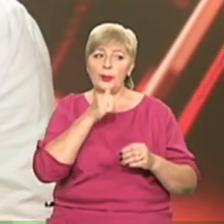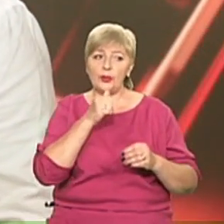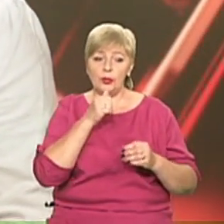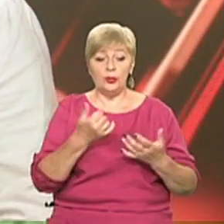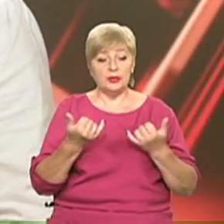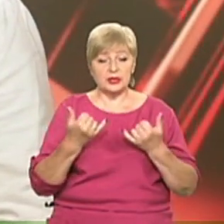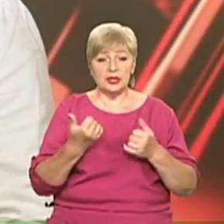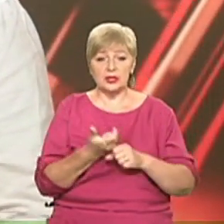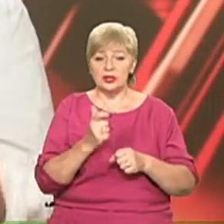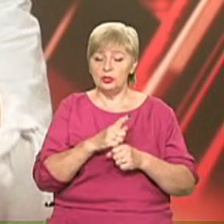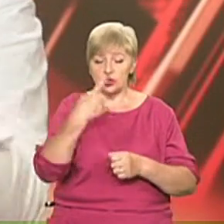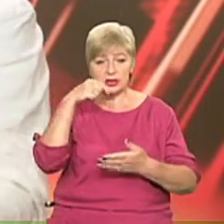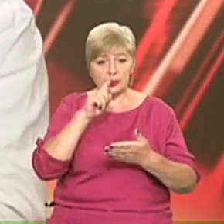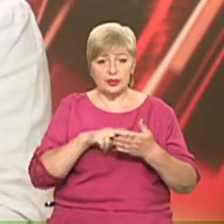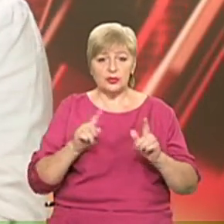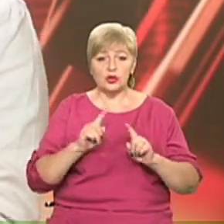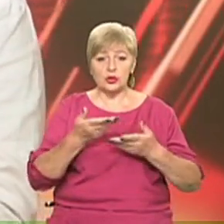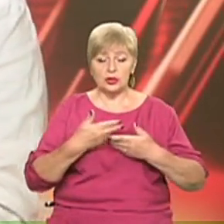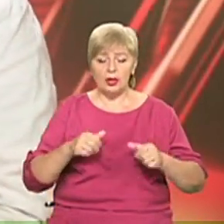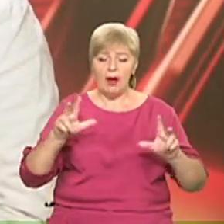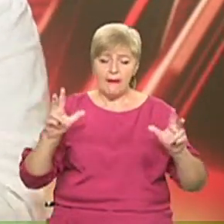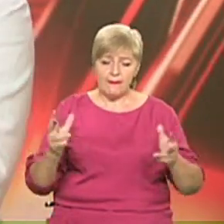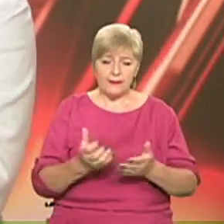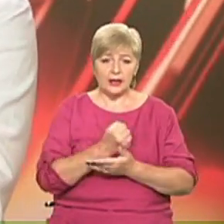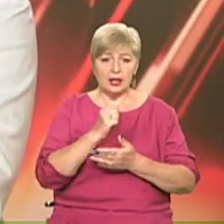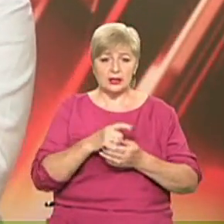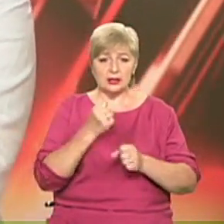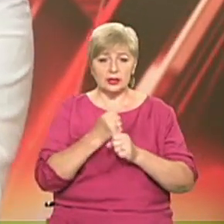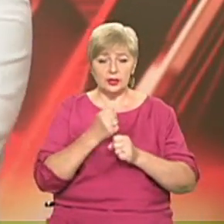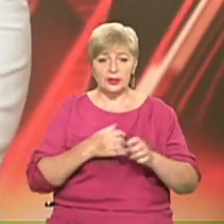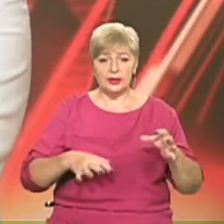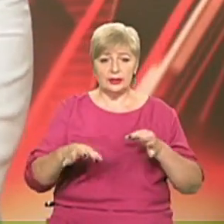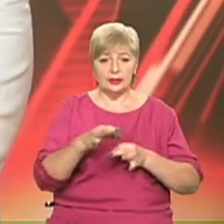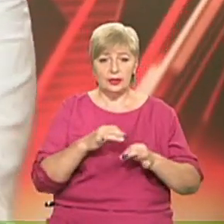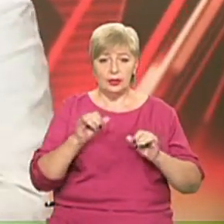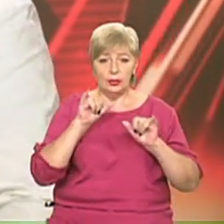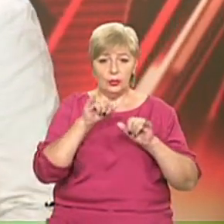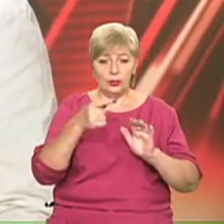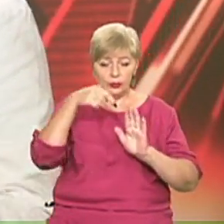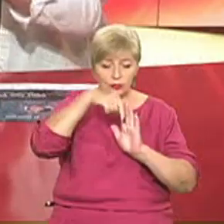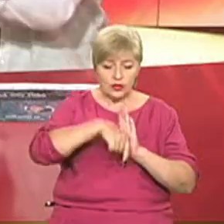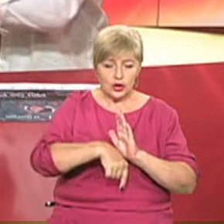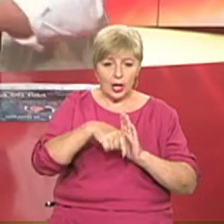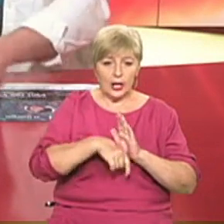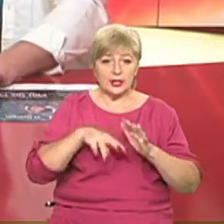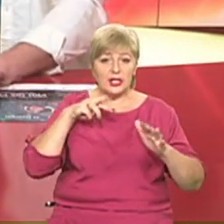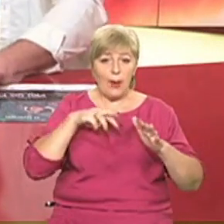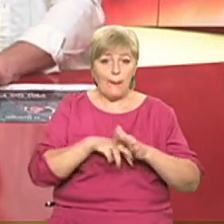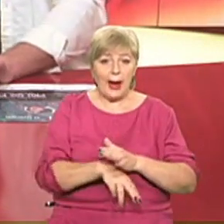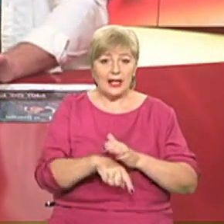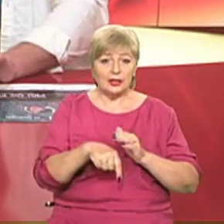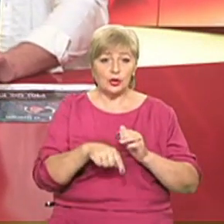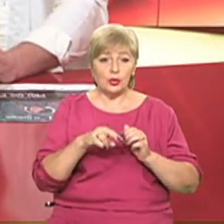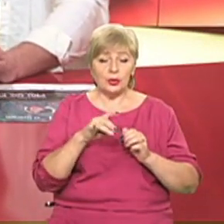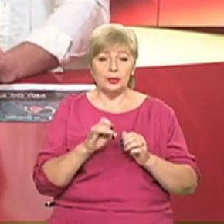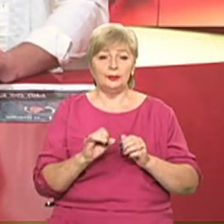пробуємо зараз і дуже сподіваємось, що нам вдасться все-таки зробити проєкт в шахті вашого метро. От про локації, це